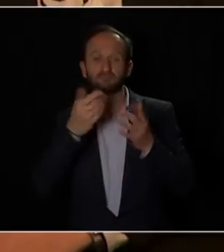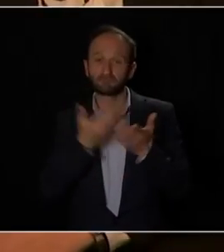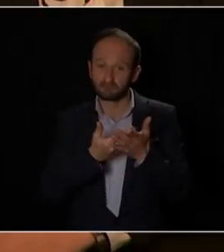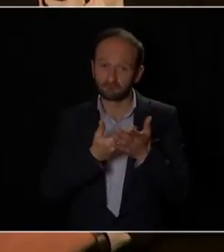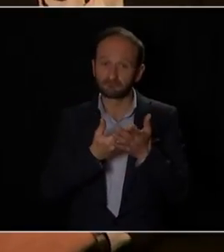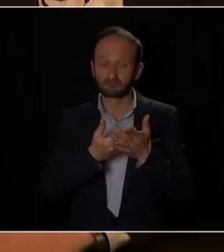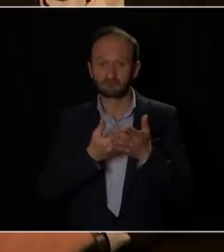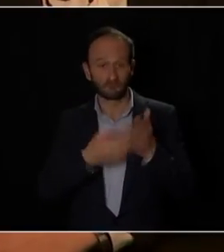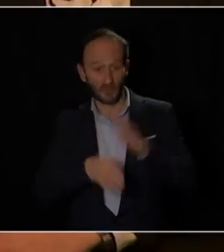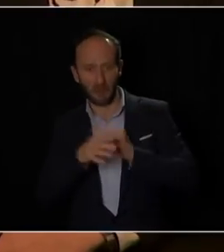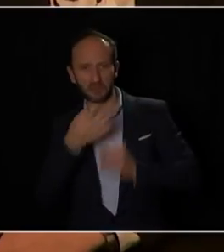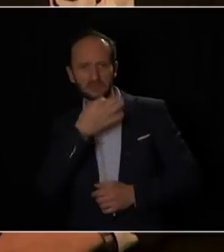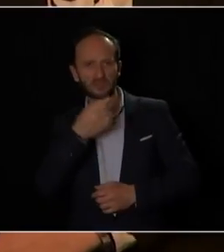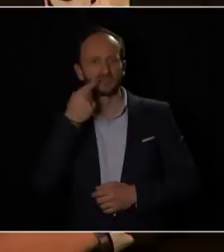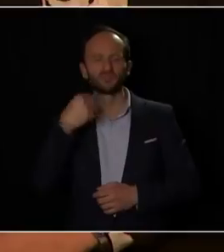lequel Dijon